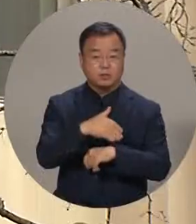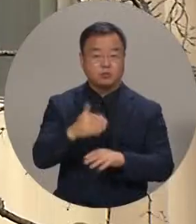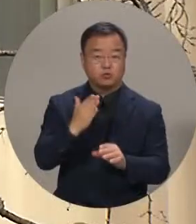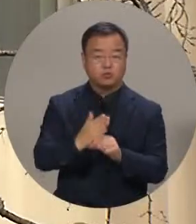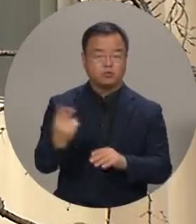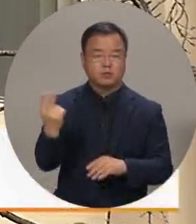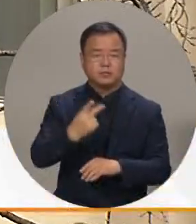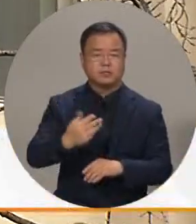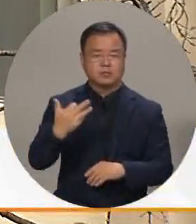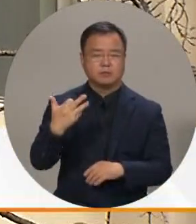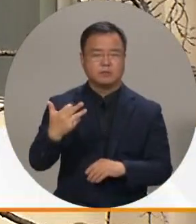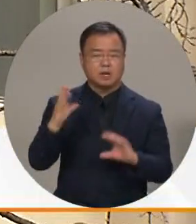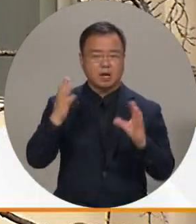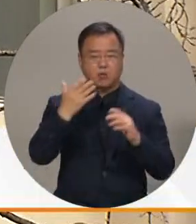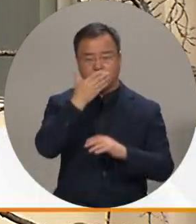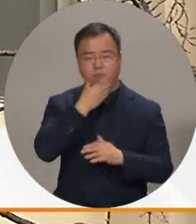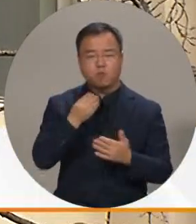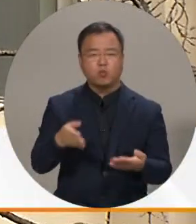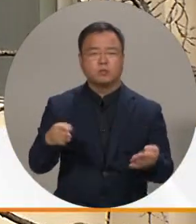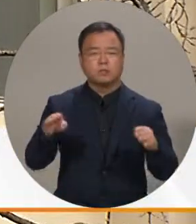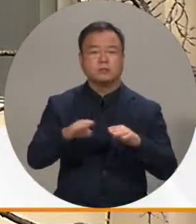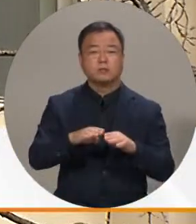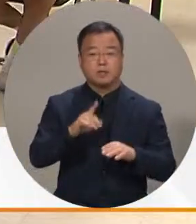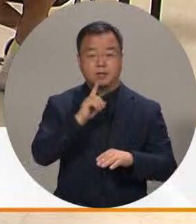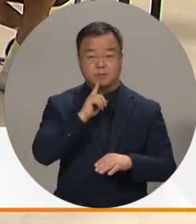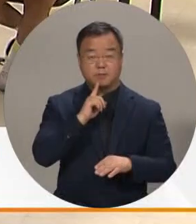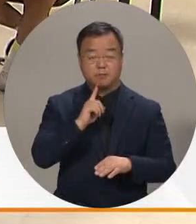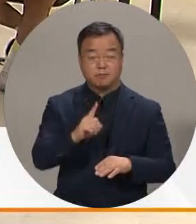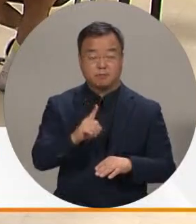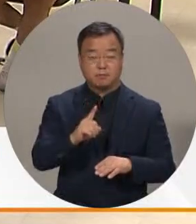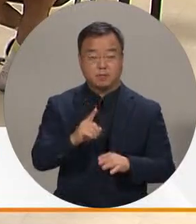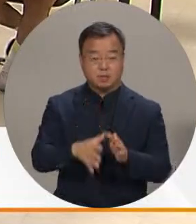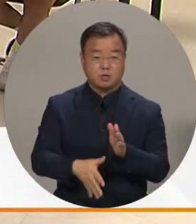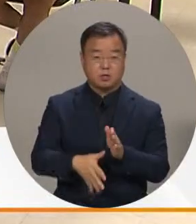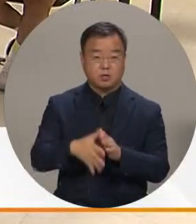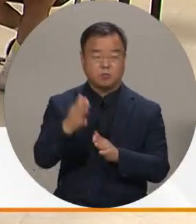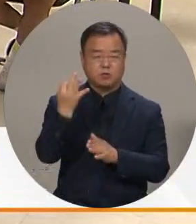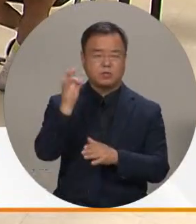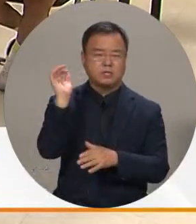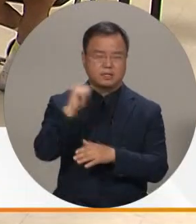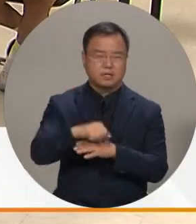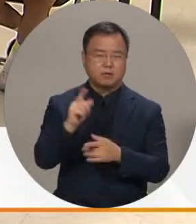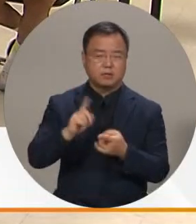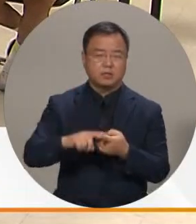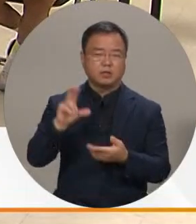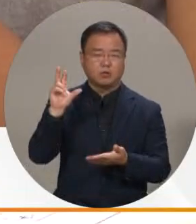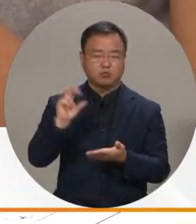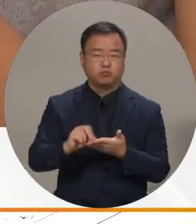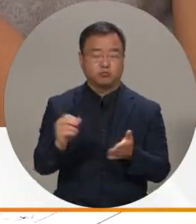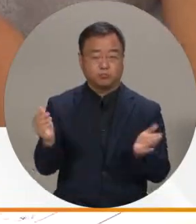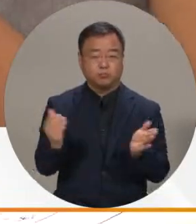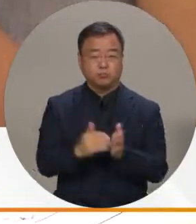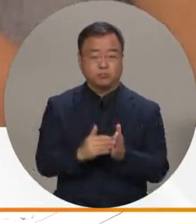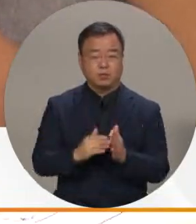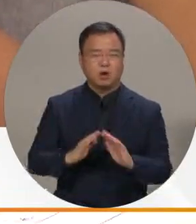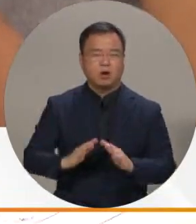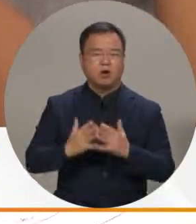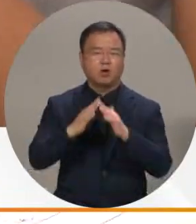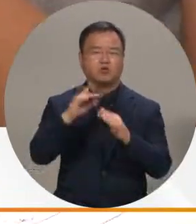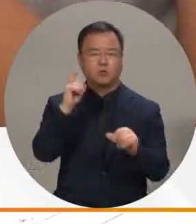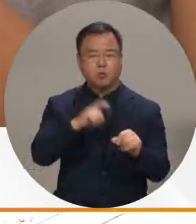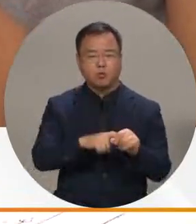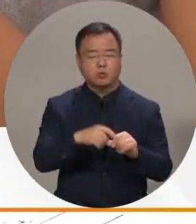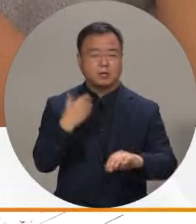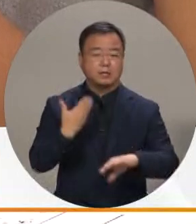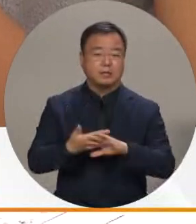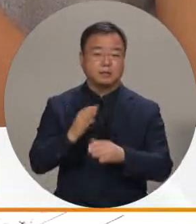2018년 아동 복지 시설 등을 의미하는 노유자 시설로 건물을인가 받았던게 문제가 됐습니다 건축물 용도와는 다르게